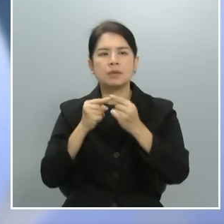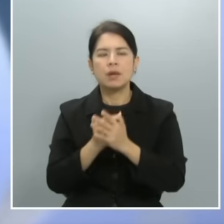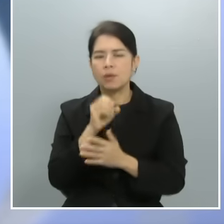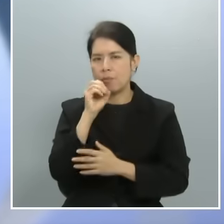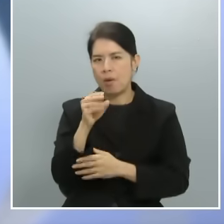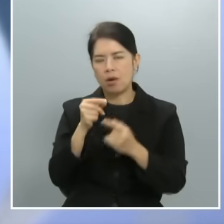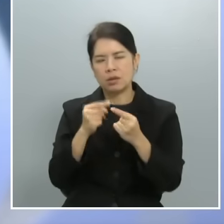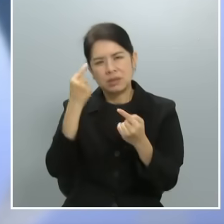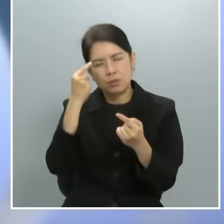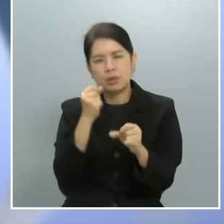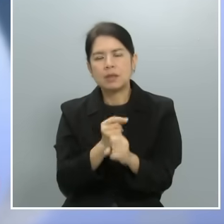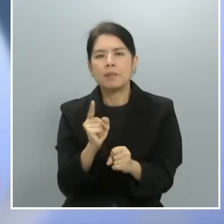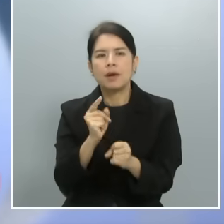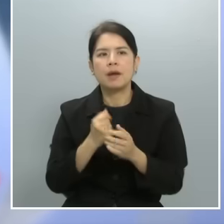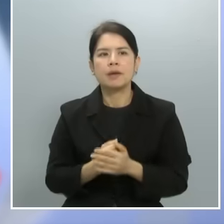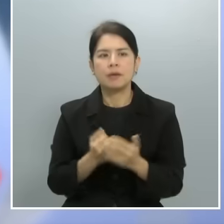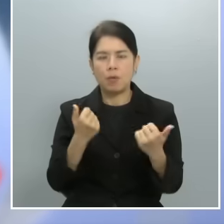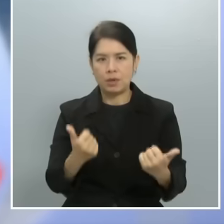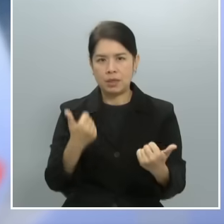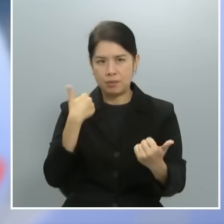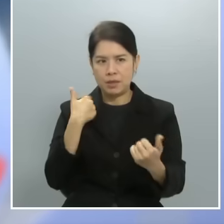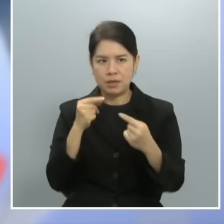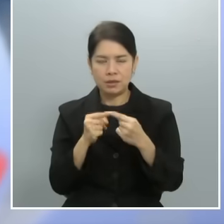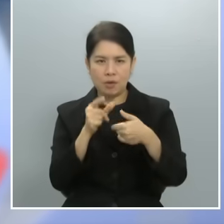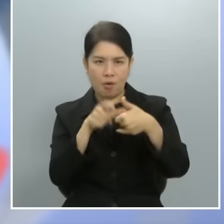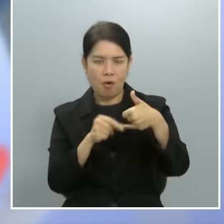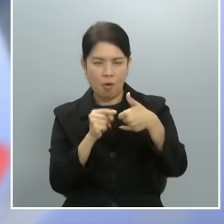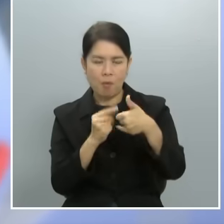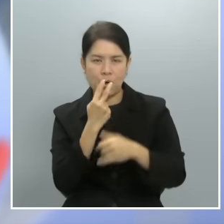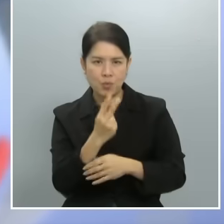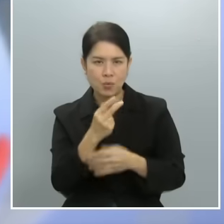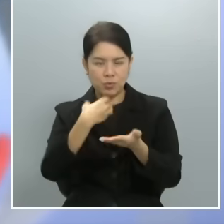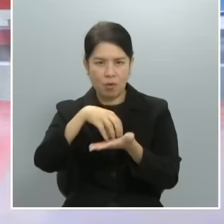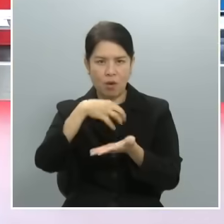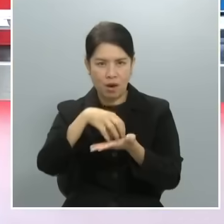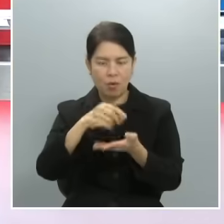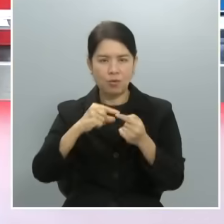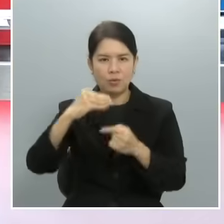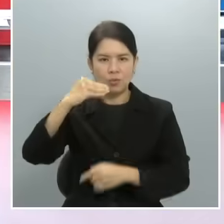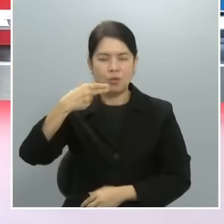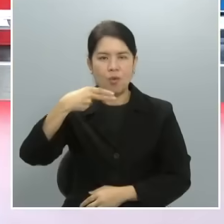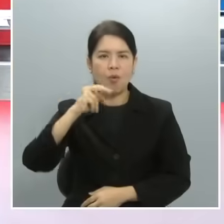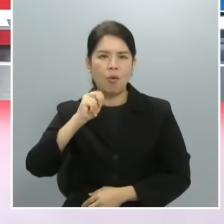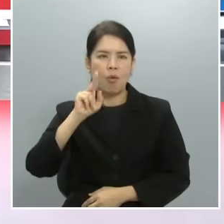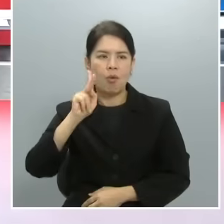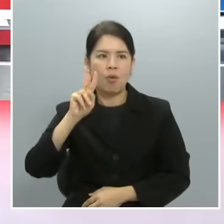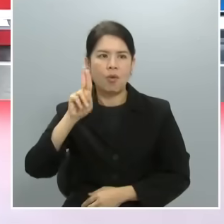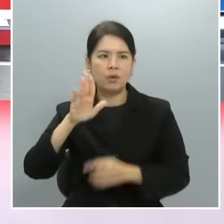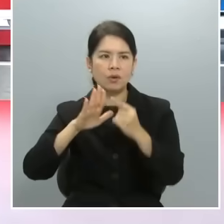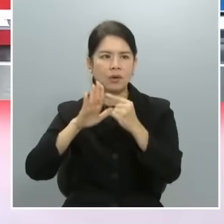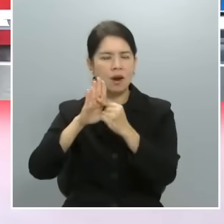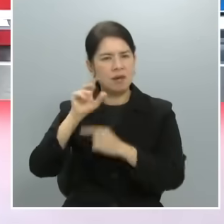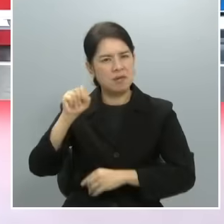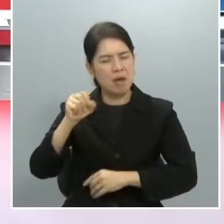ะจะต้องทำยังไงเดี๋ยววันนี้ไปฟังจากปากเขาสดๆเลยครับในรายการโหนกระแสนะครับว่าเสียพันล้าน